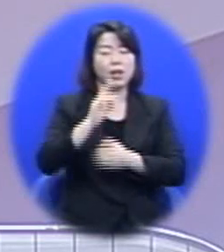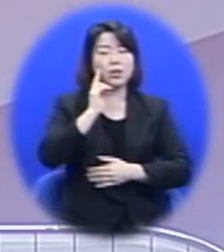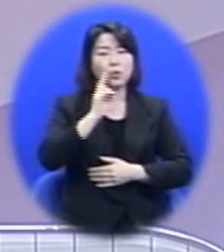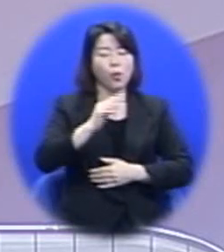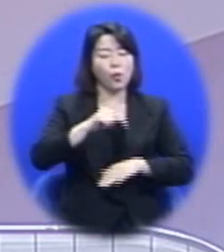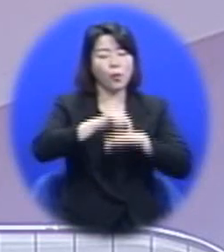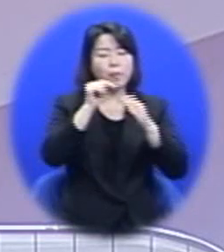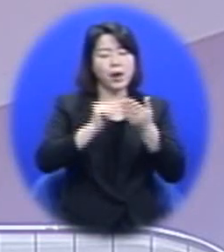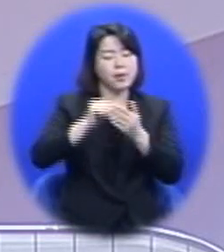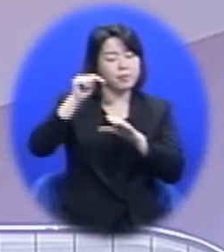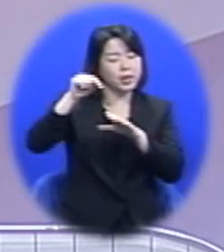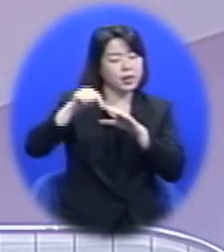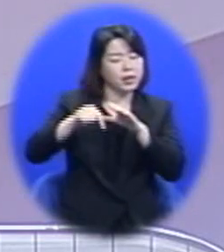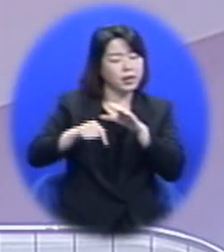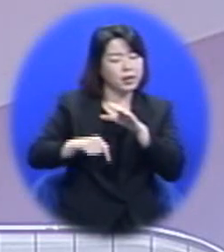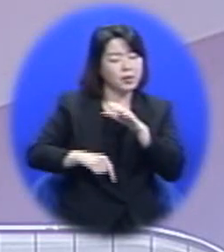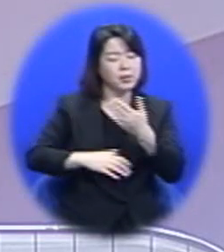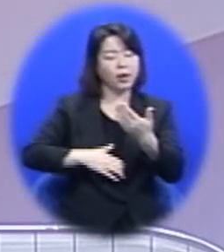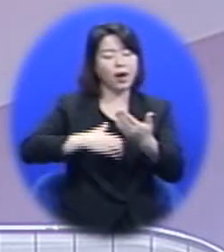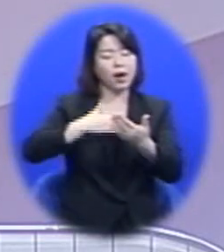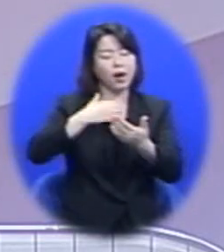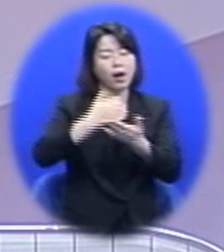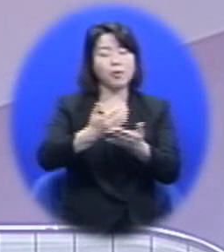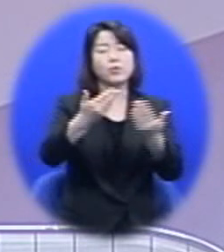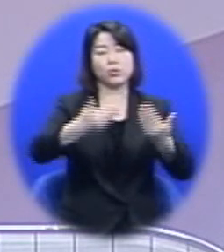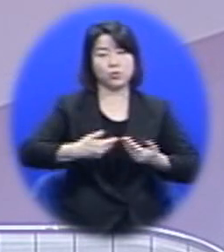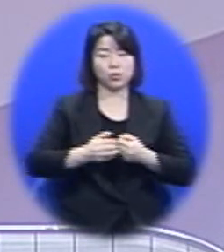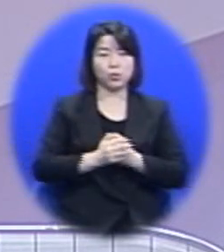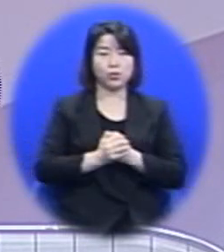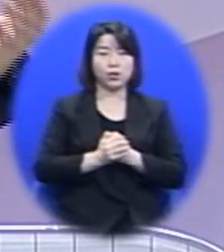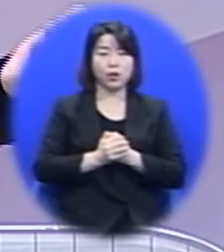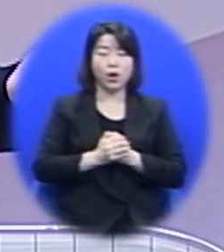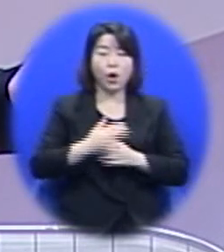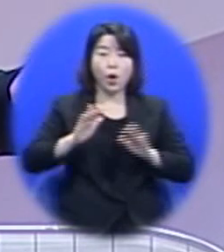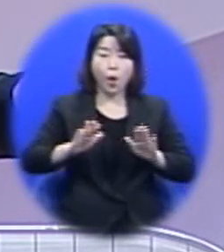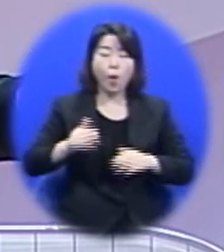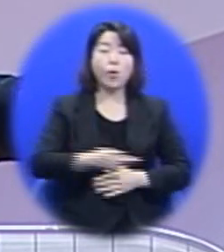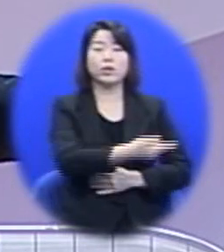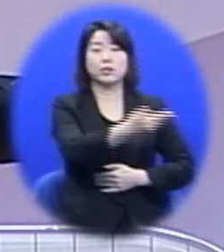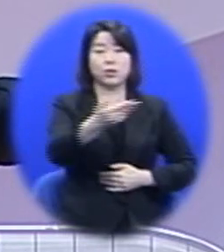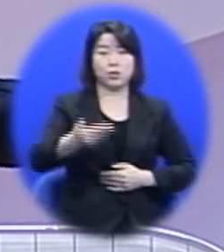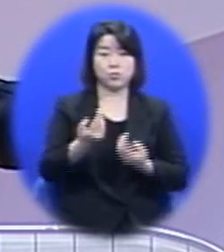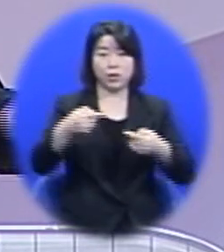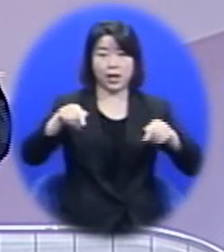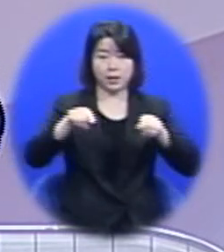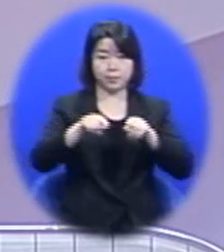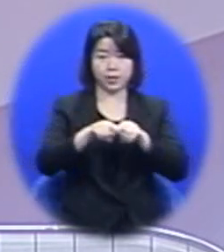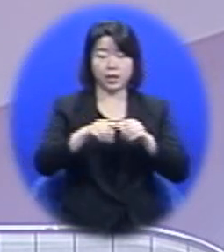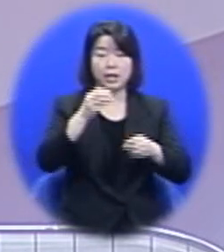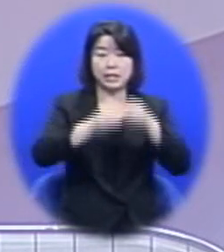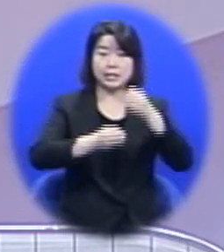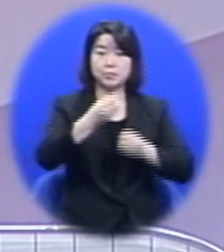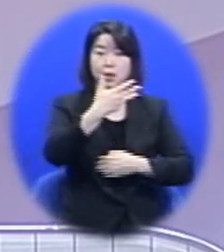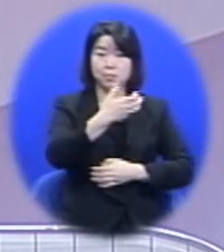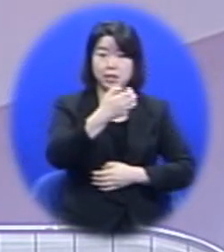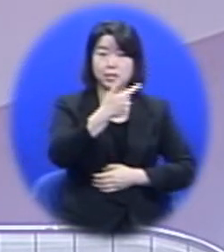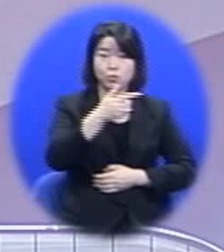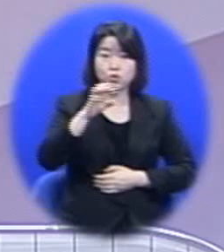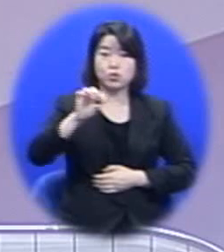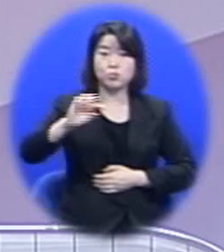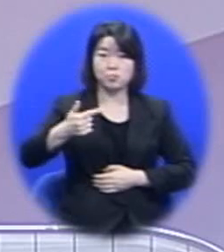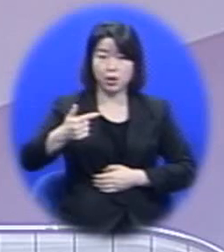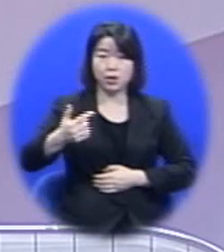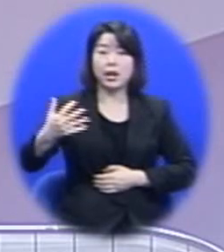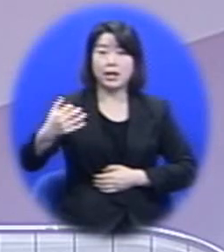마음에 깊이 제 마음을 울렸습니다. 그래서 저는 오늘 여러분과 함께 시편 86편으로 우리의